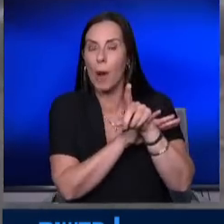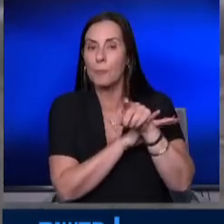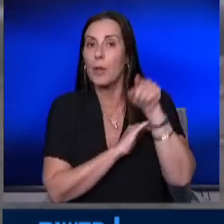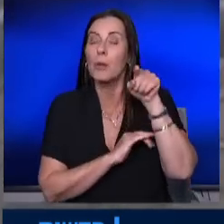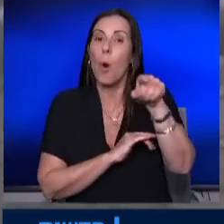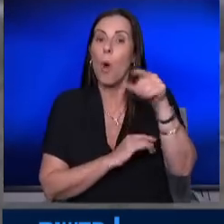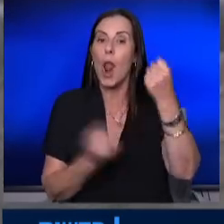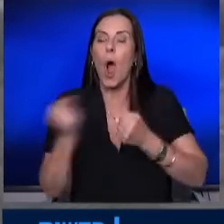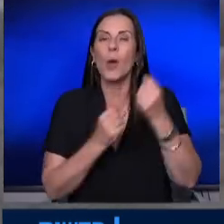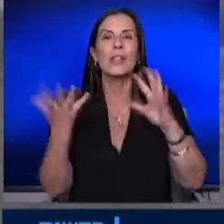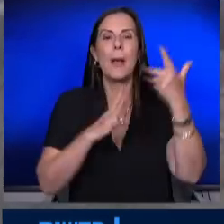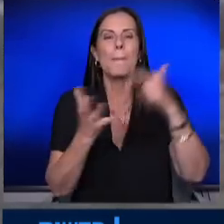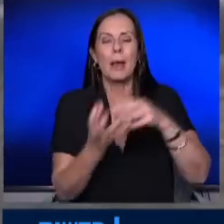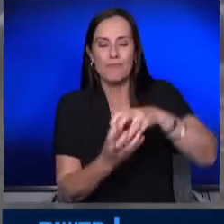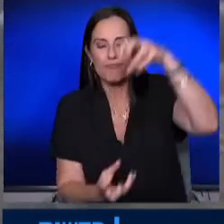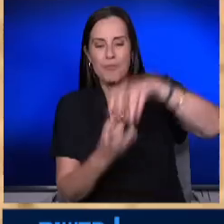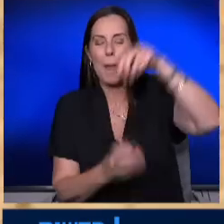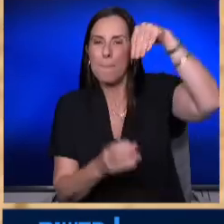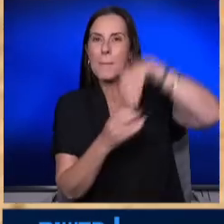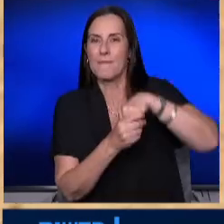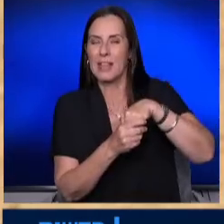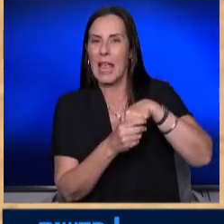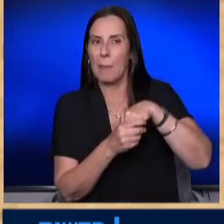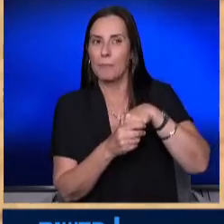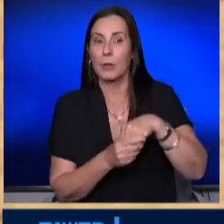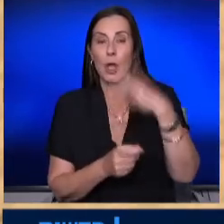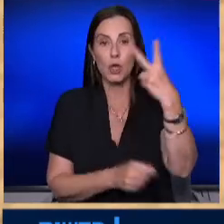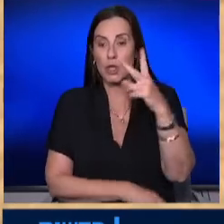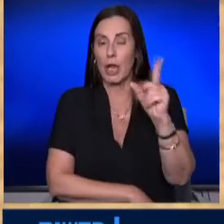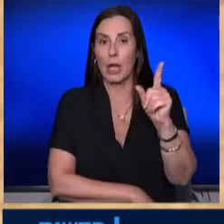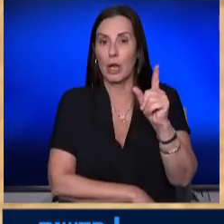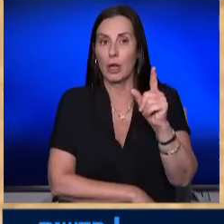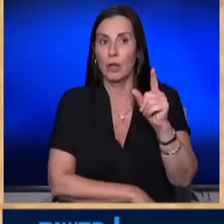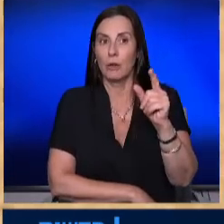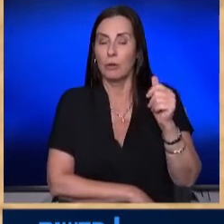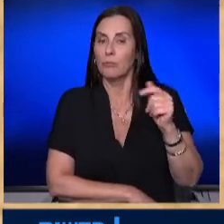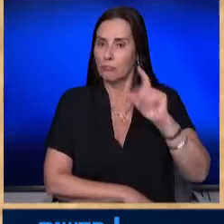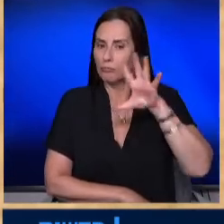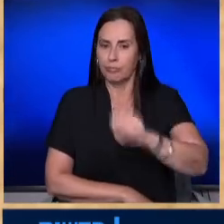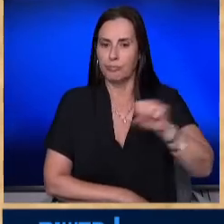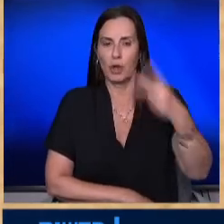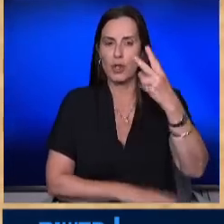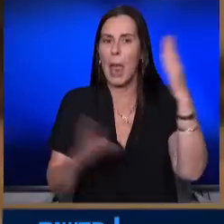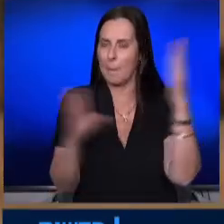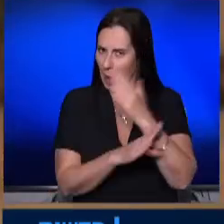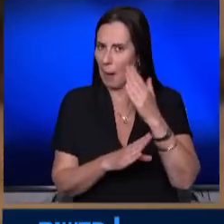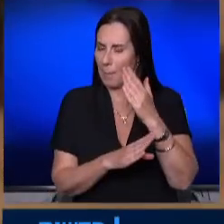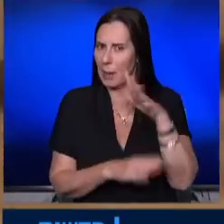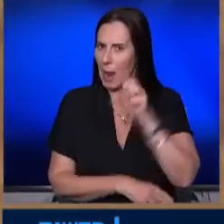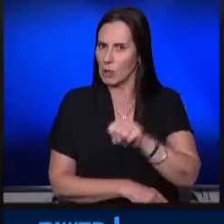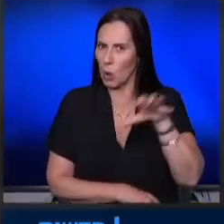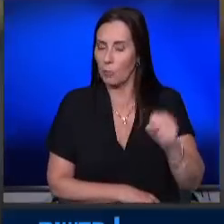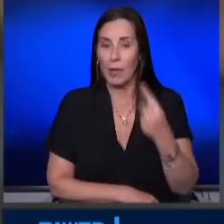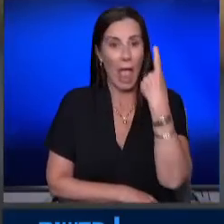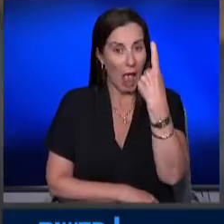נראה הרכב נשרף בעקבות התלקחות בקבוק תבערה. 2 שוטרי סיור באו למקום ועצרו 2 מחבלים בנועל מעצר חשוד.